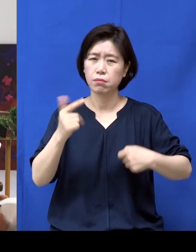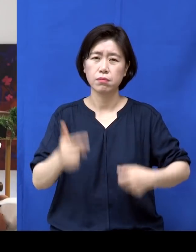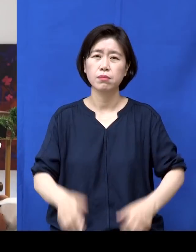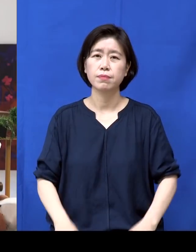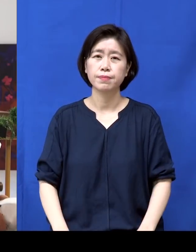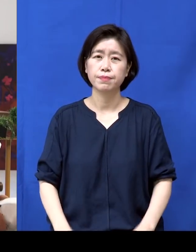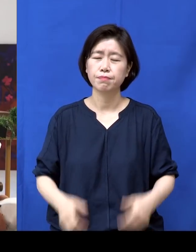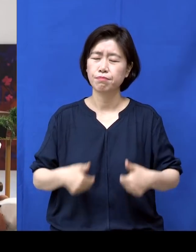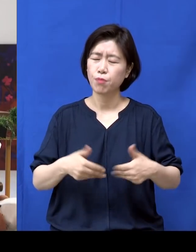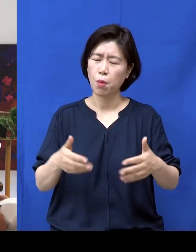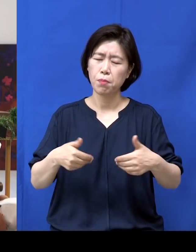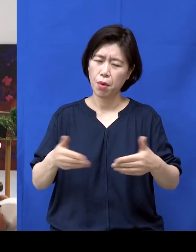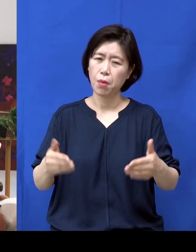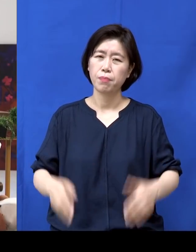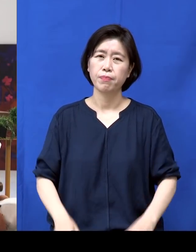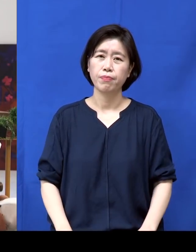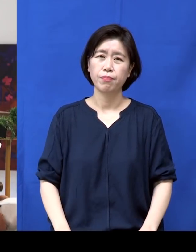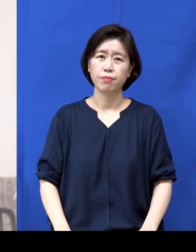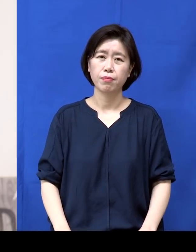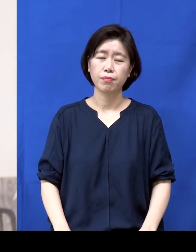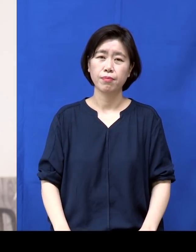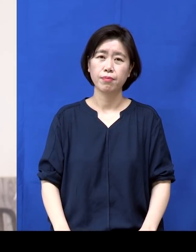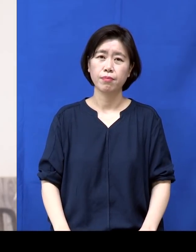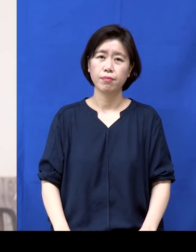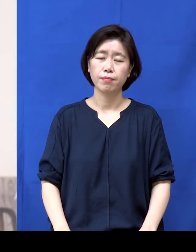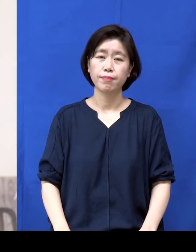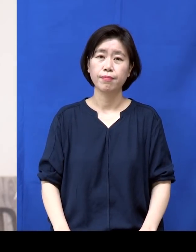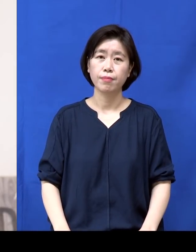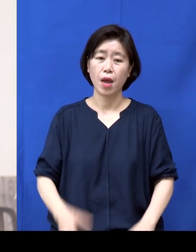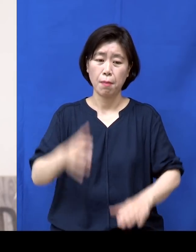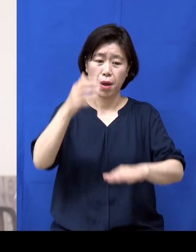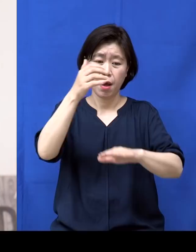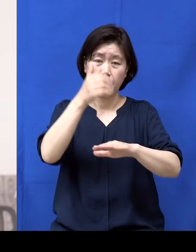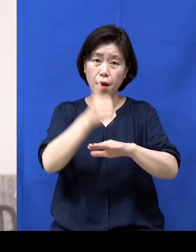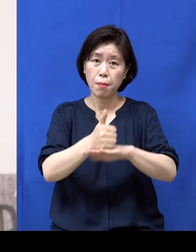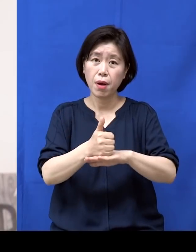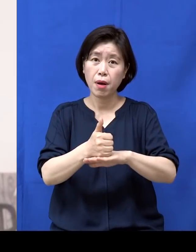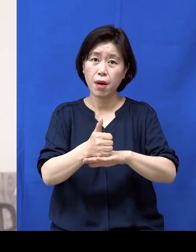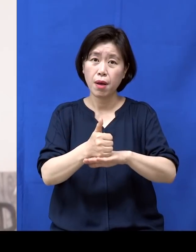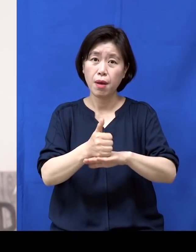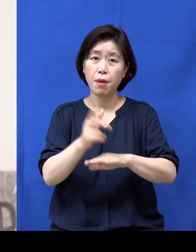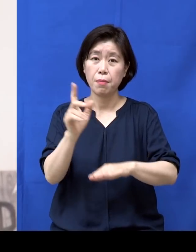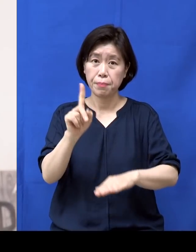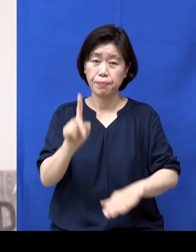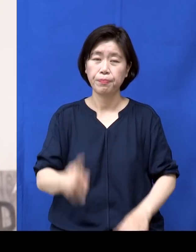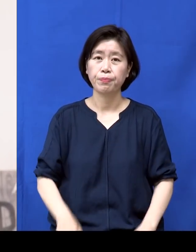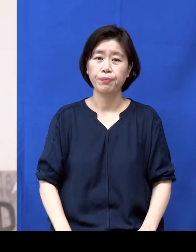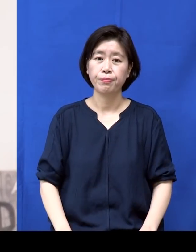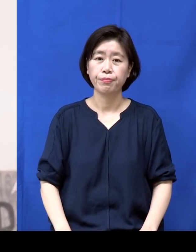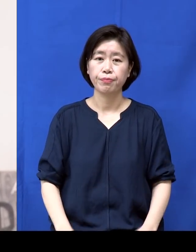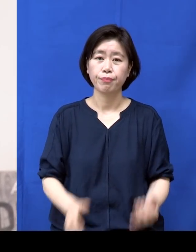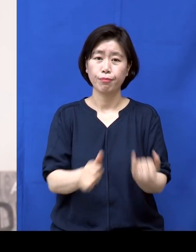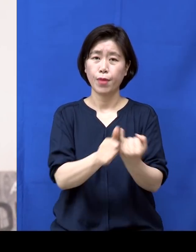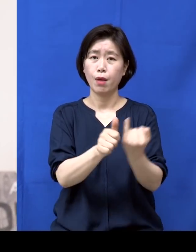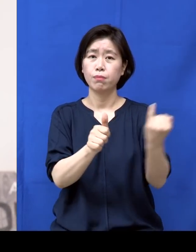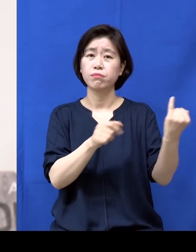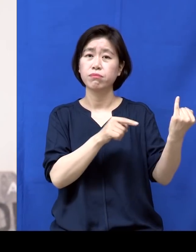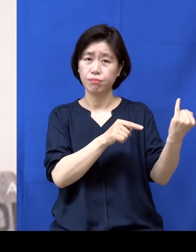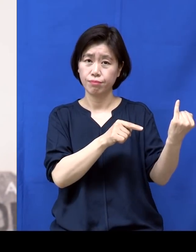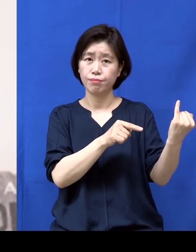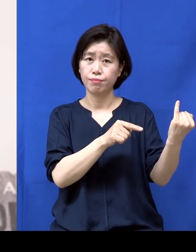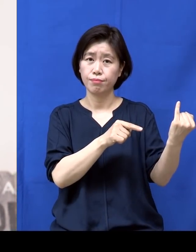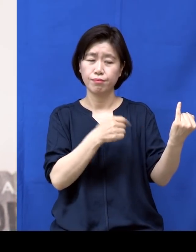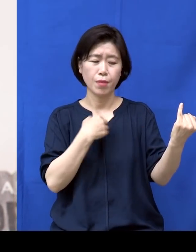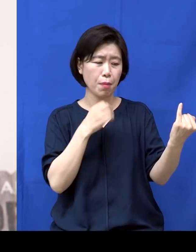다 정리가 되면서 무의미해지고 나니까 예. 마지막에는 사실은 제 배우자 아내도 나중에 이 얘기를